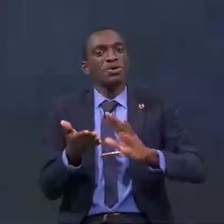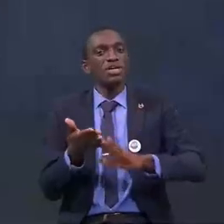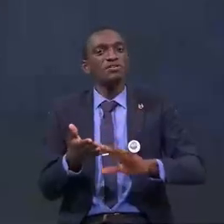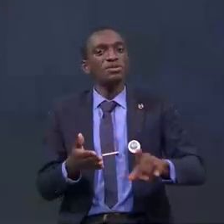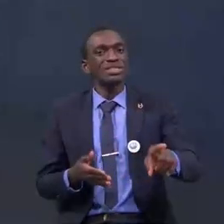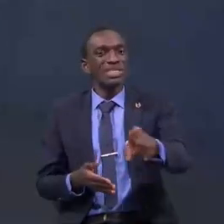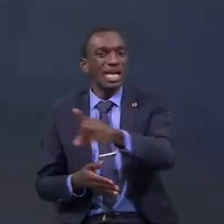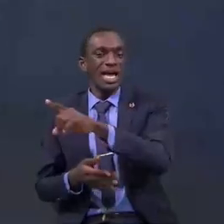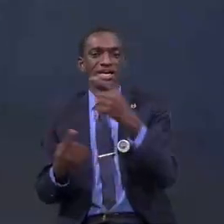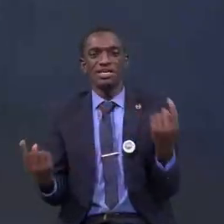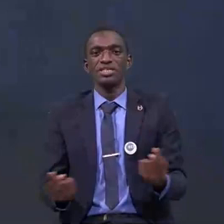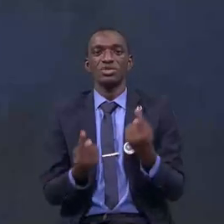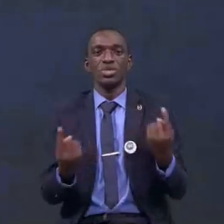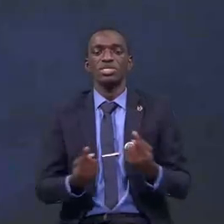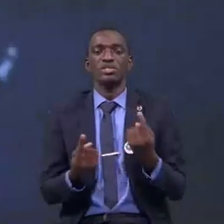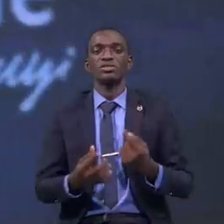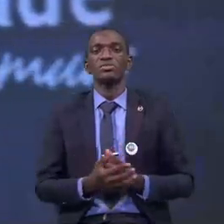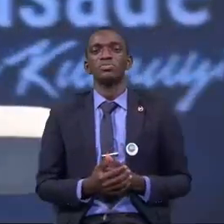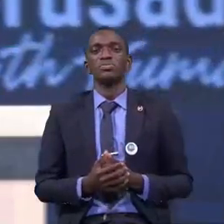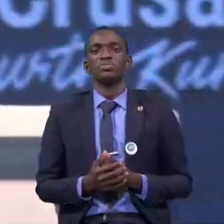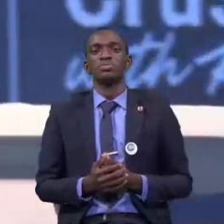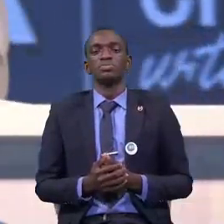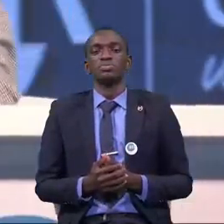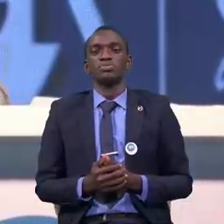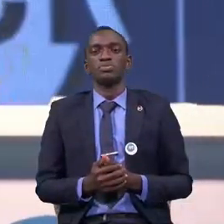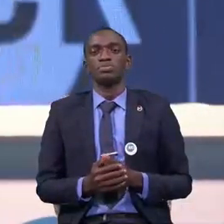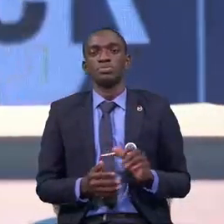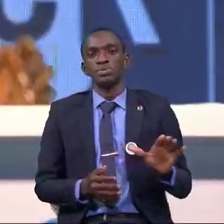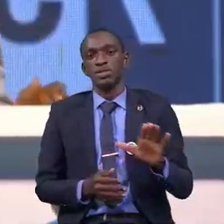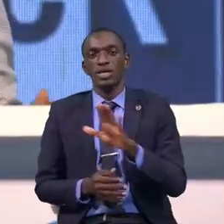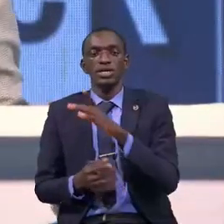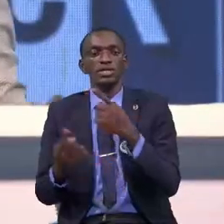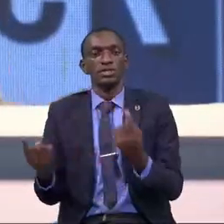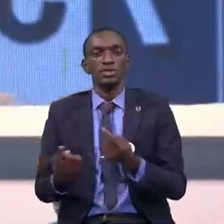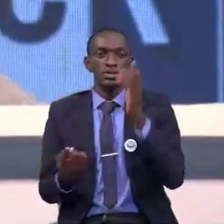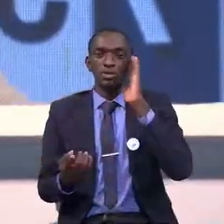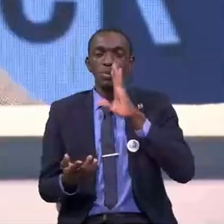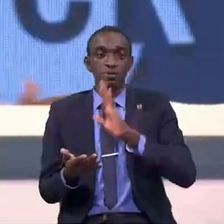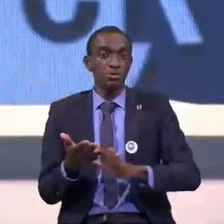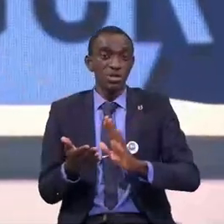Le peuple de Jérusalem reçoit le pardon de ses iniquités.